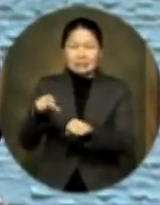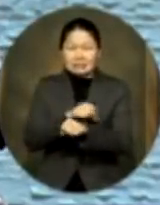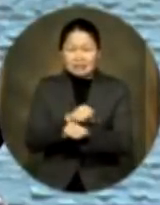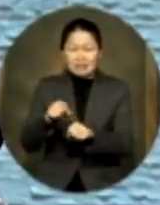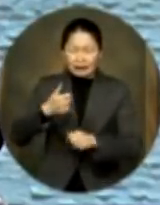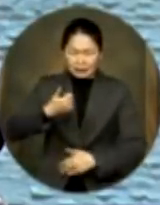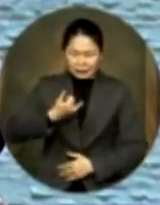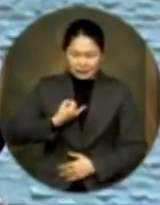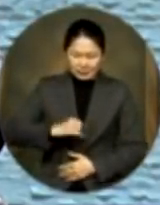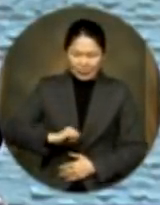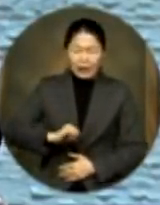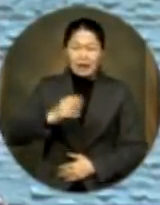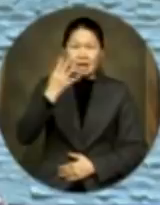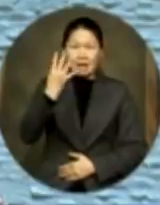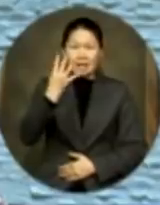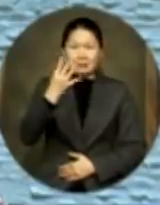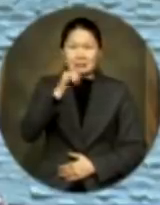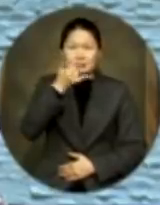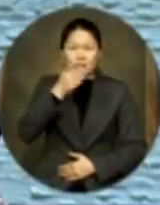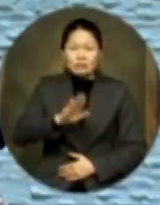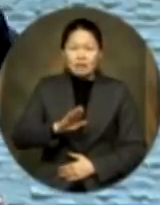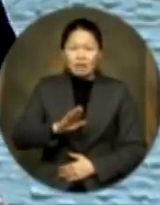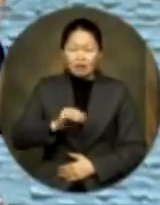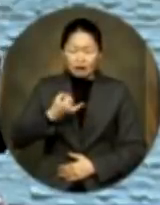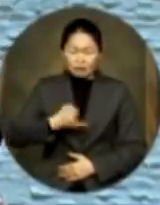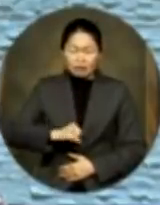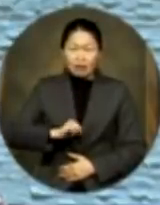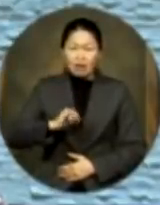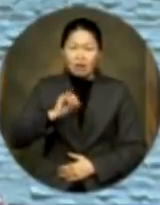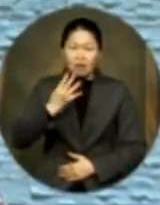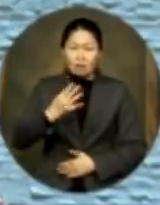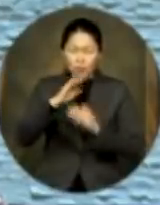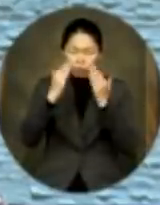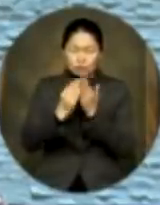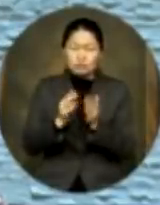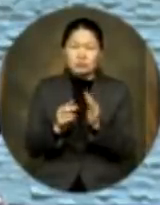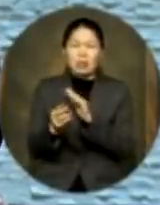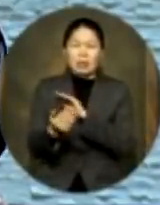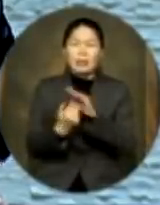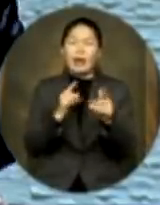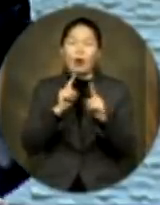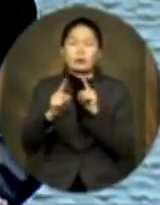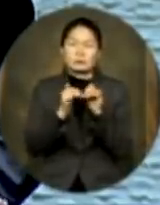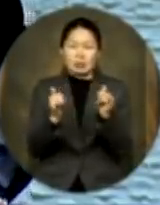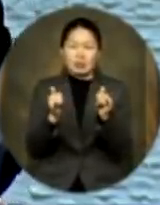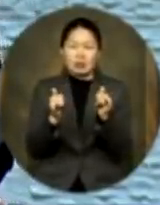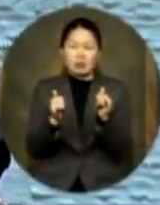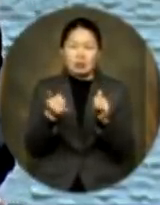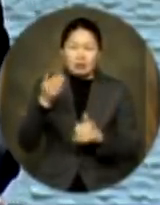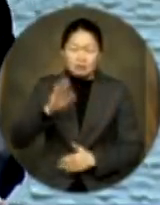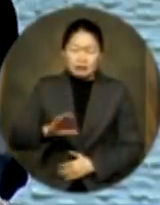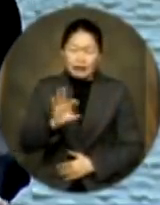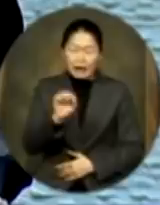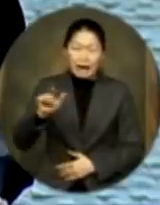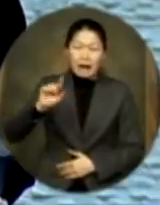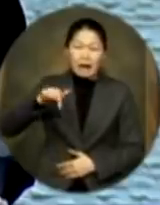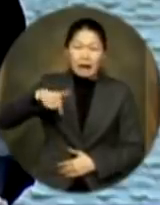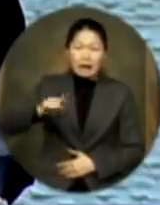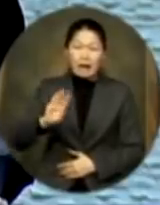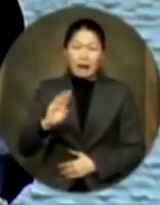슨 결혼하지 않는 딸 있었는데 다 예언자들이 얻습니다 그런데 아가 보라고 하는